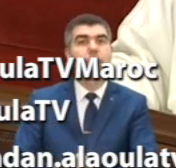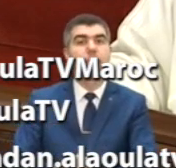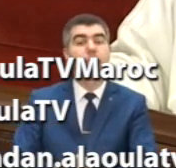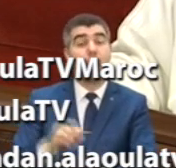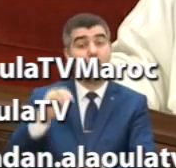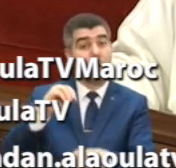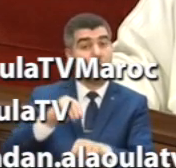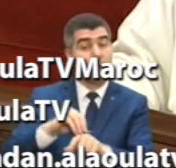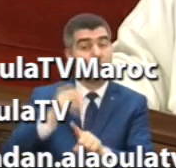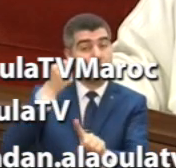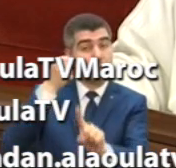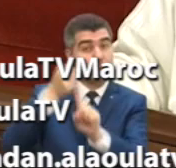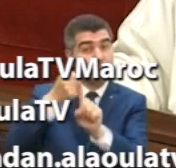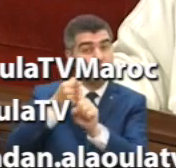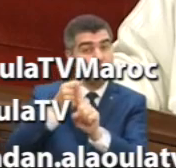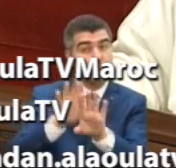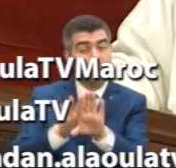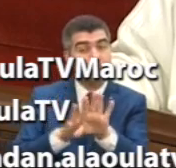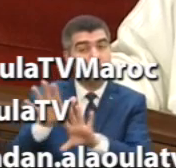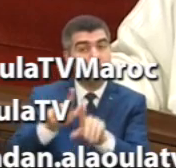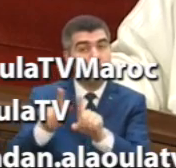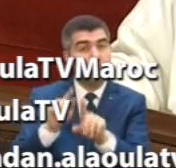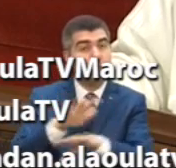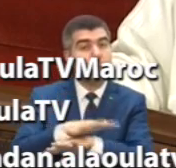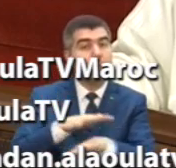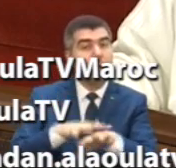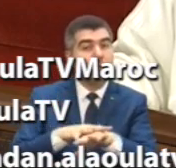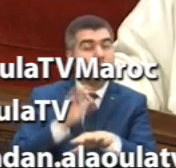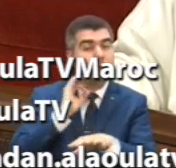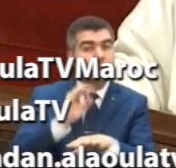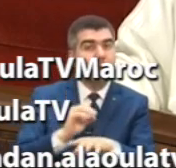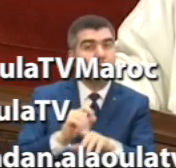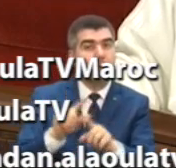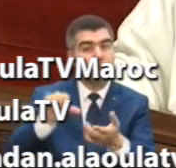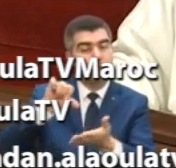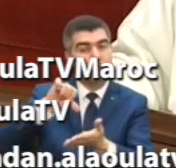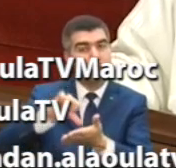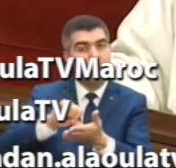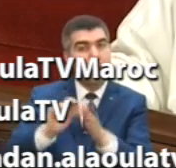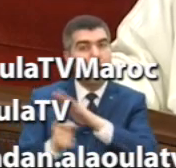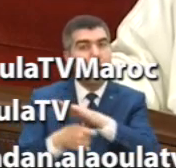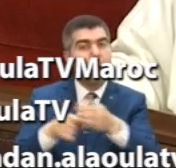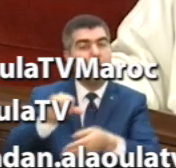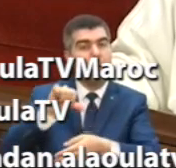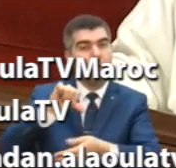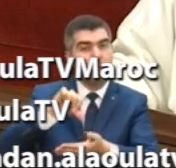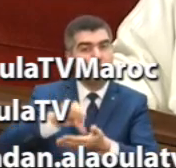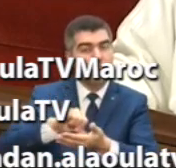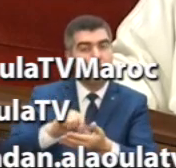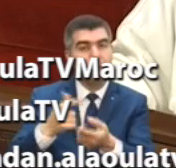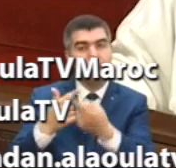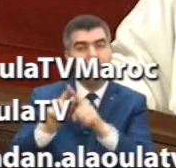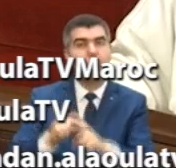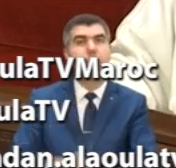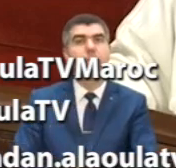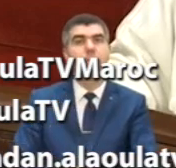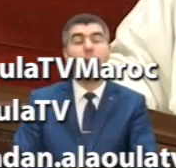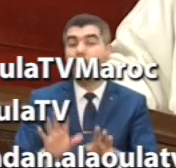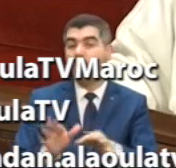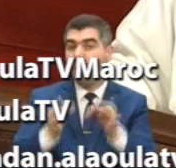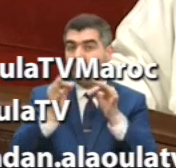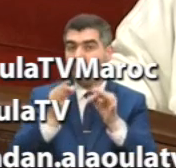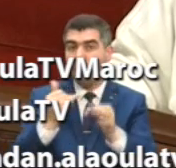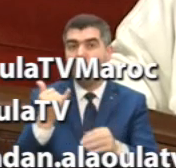إعمال على التمييز الإيجابي داخل الجهات والذي يهم المناطق القروية والمناطق ذات الخصاص، الأخذ بعين